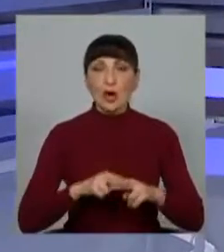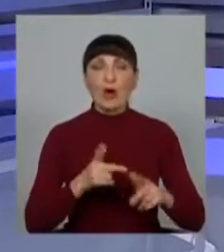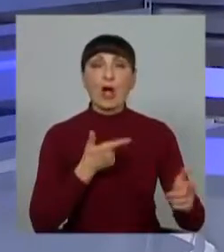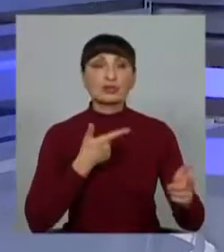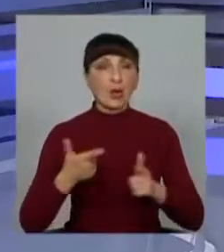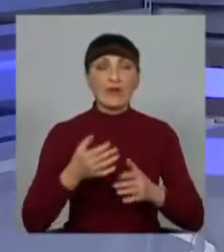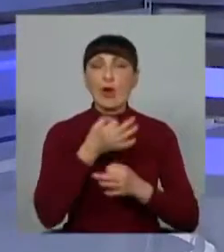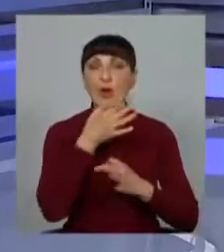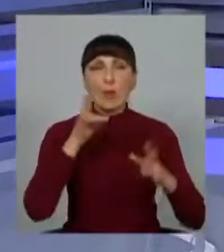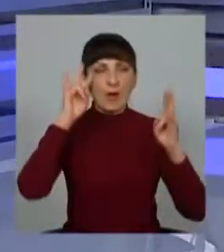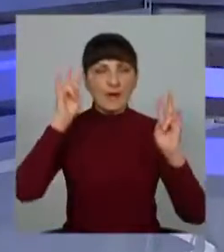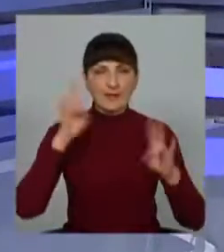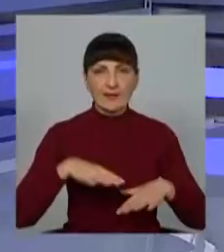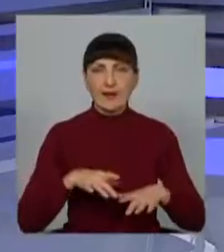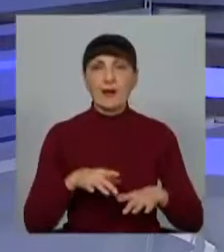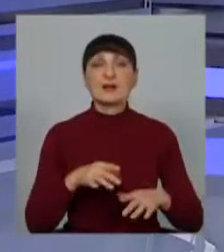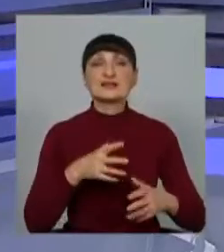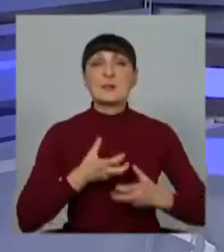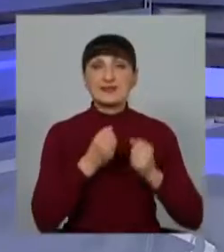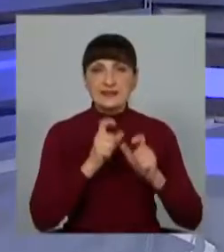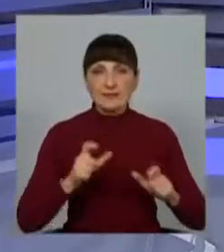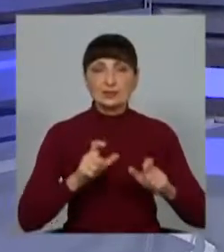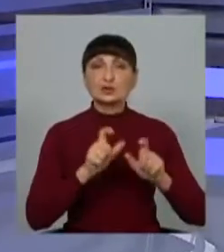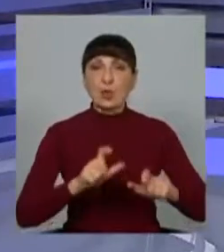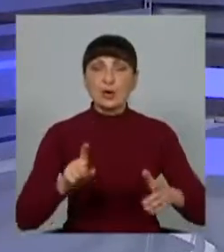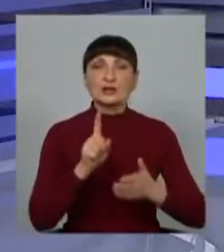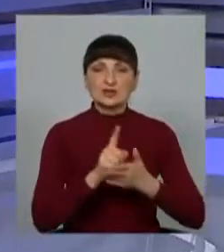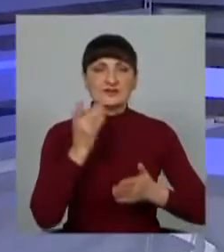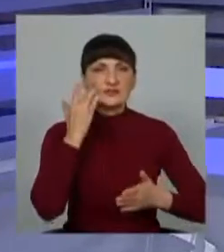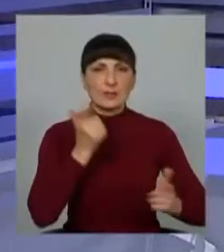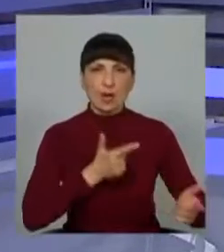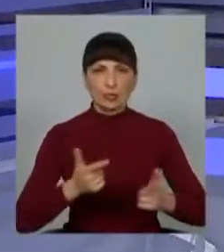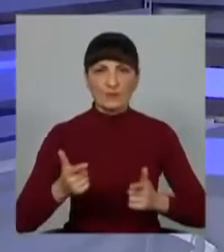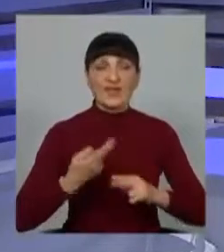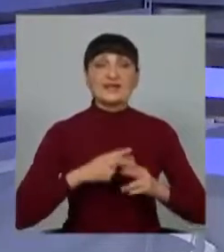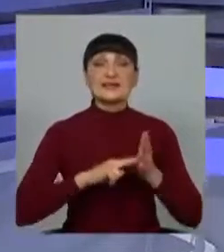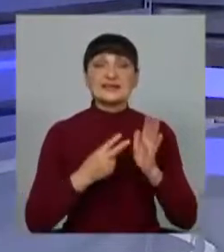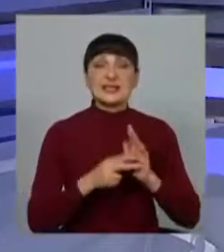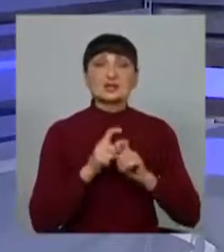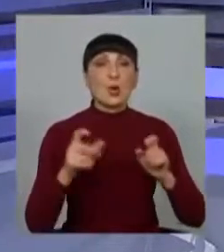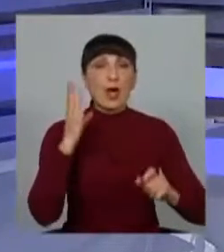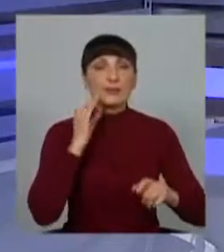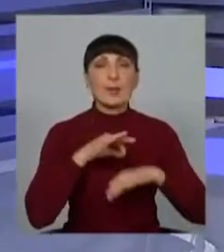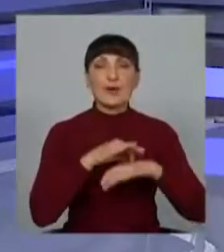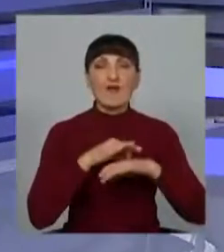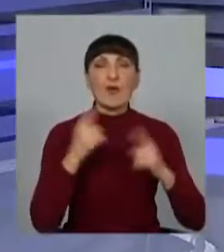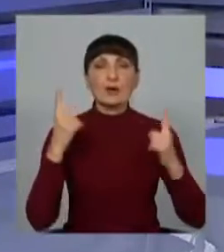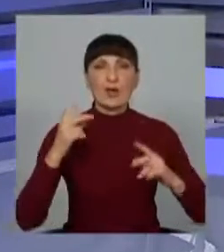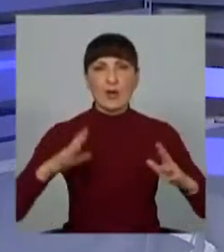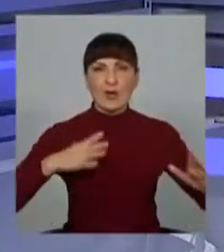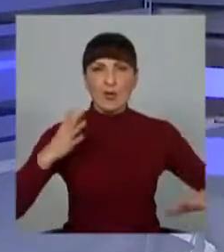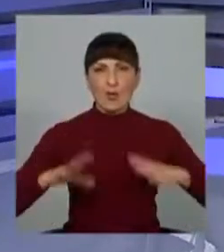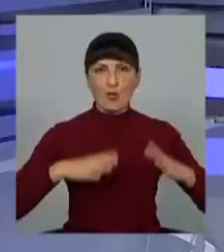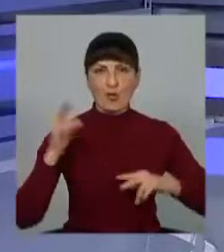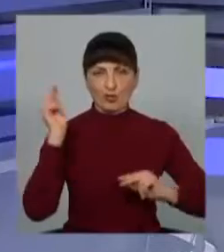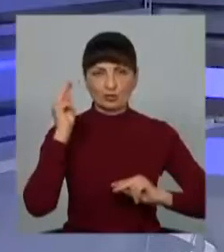готовыми к любой непредвиденной ситуации спасатели и школьники должны всегда. С этой целью в школах Алматы проводят масштабные учения.